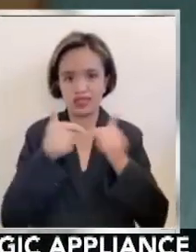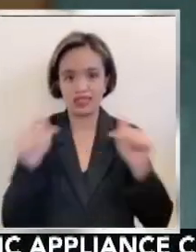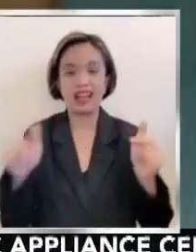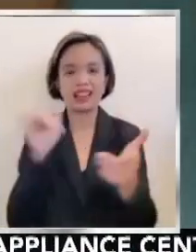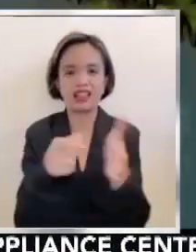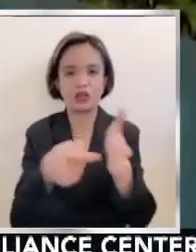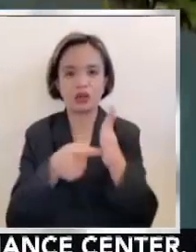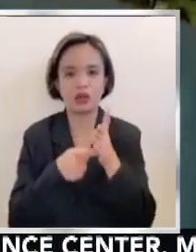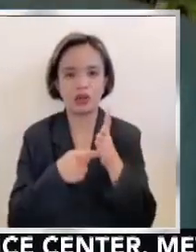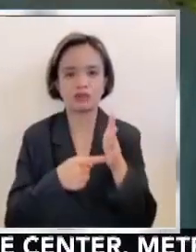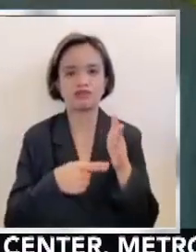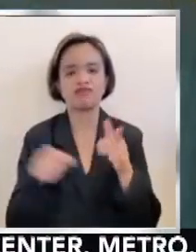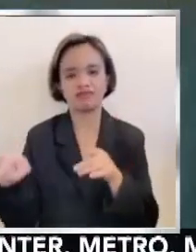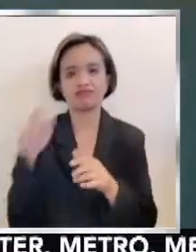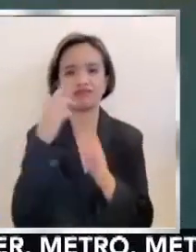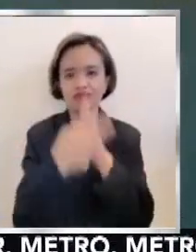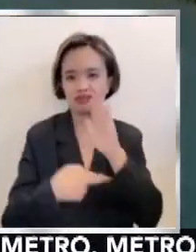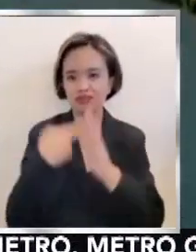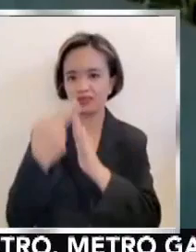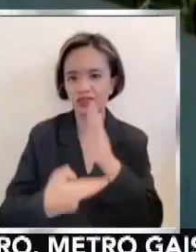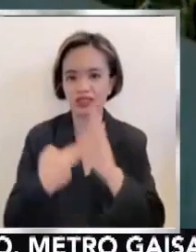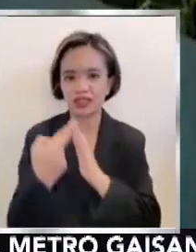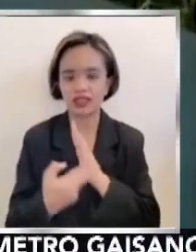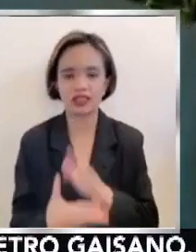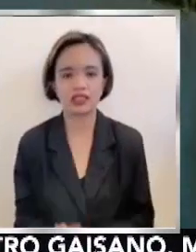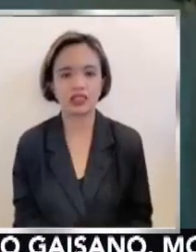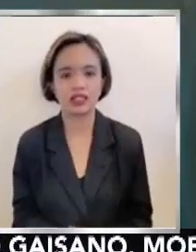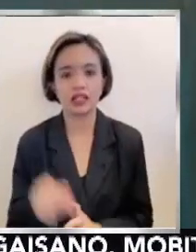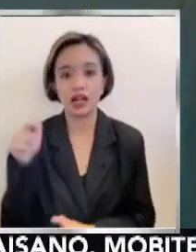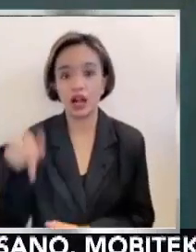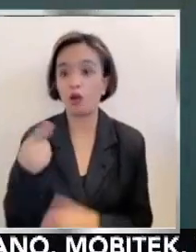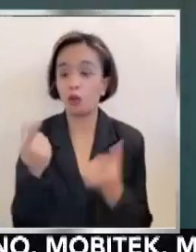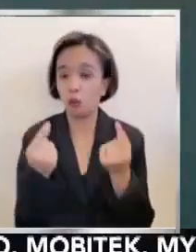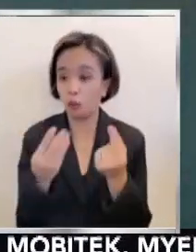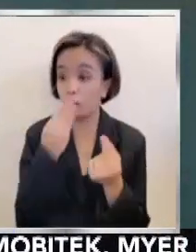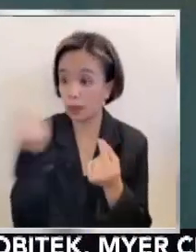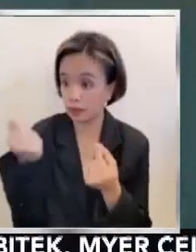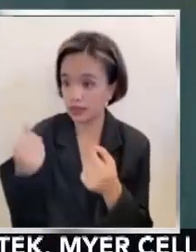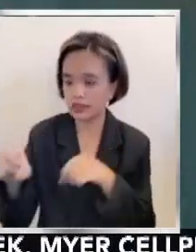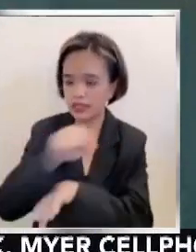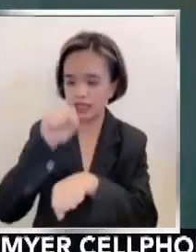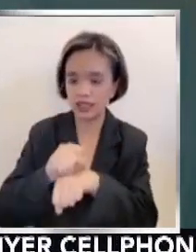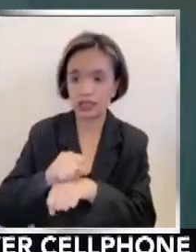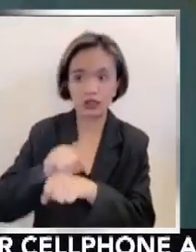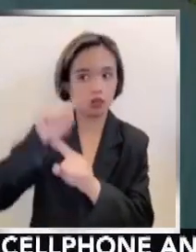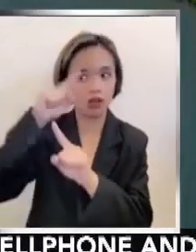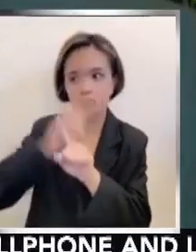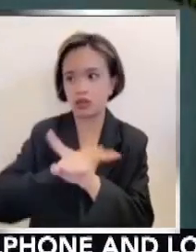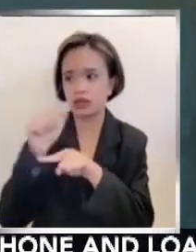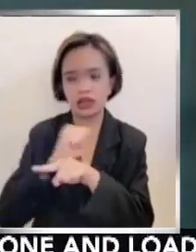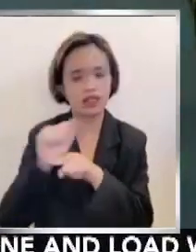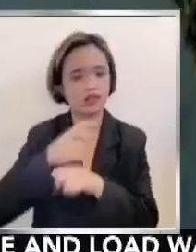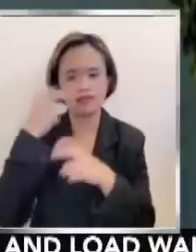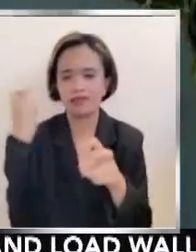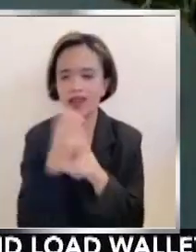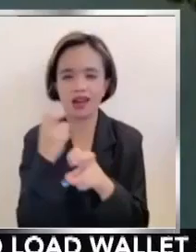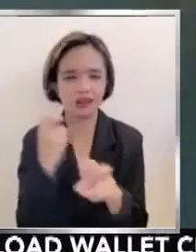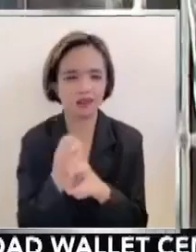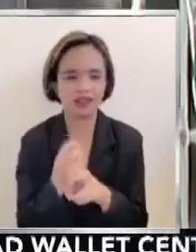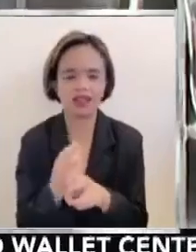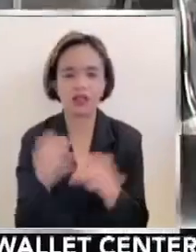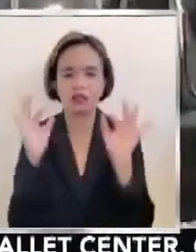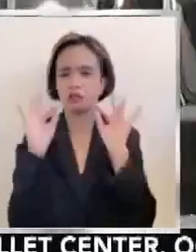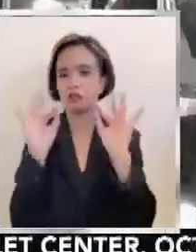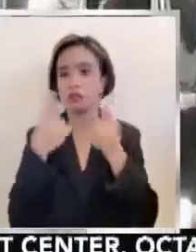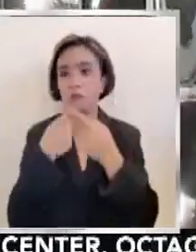karakter. So for sure I'll give my best in Singapore and one month training will be so hard but it's all gonna be worth it when the film show comes